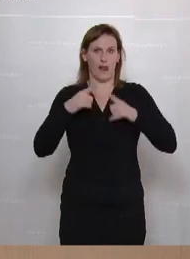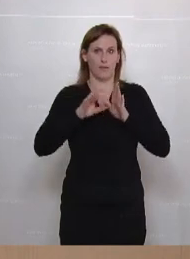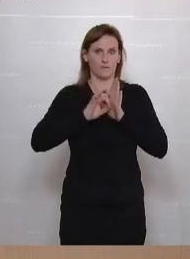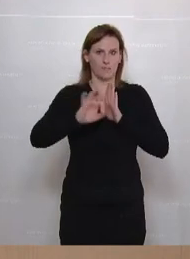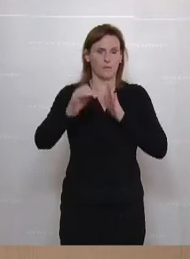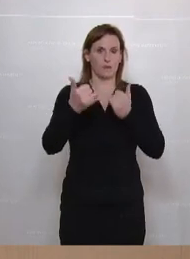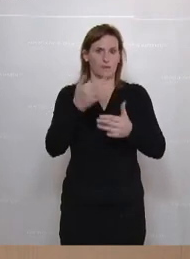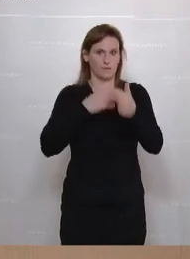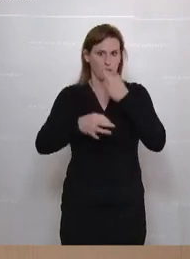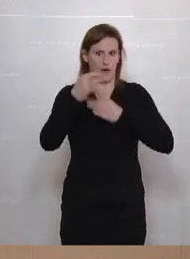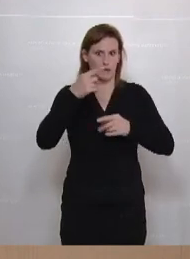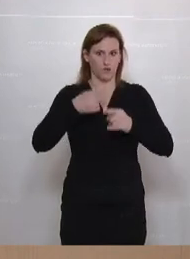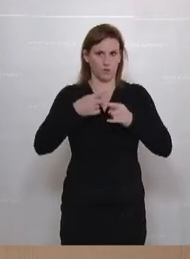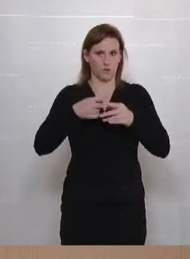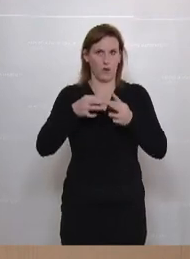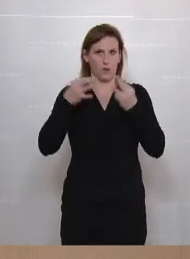Fragestunde.